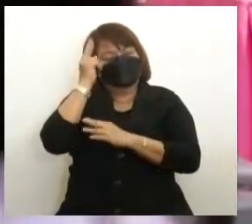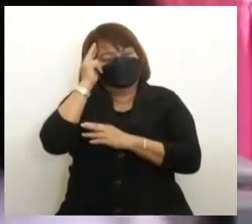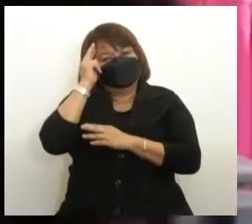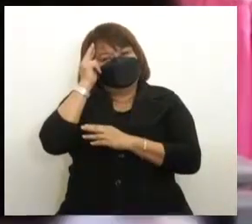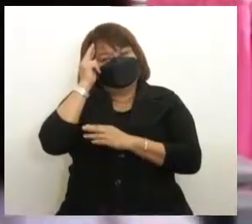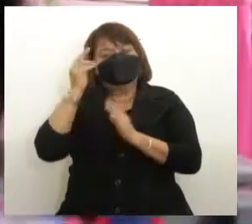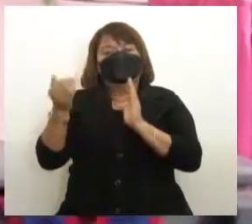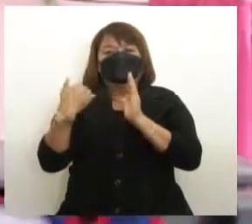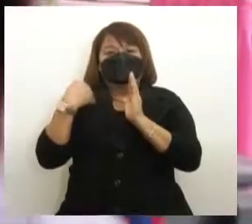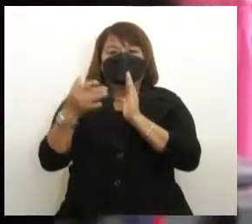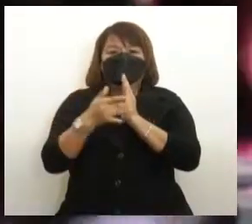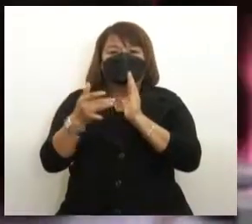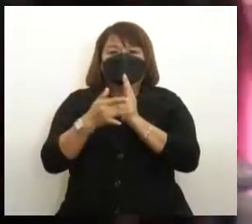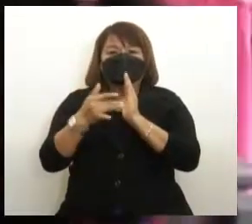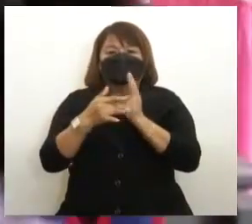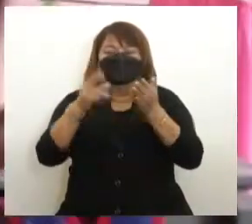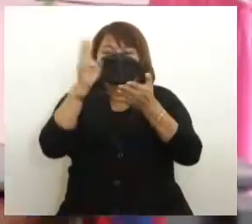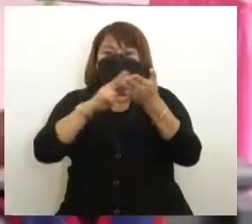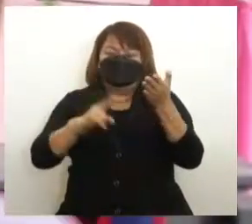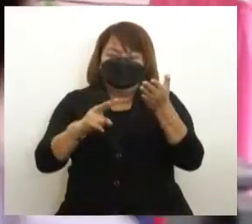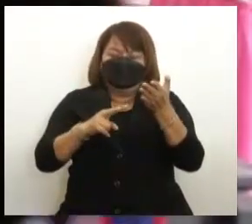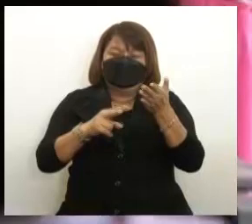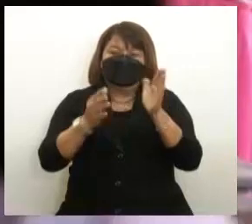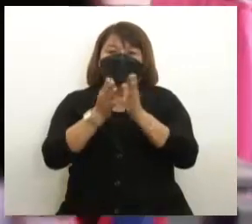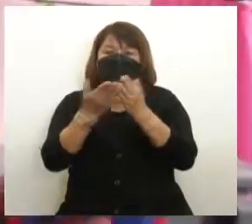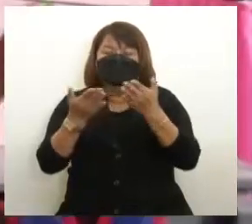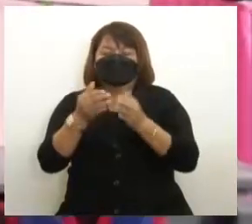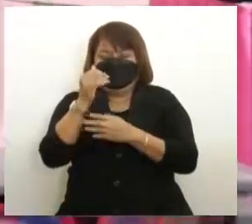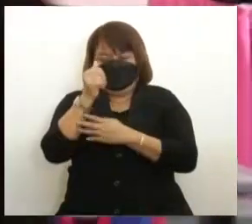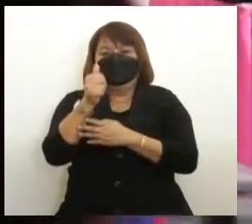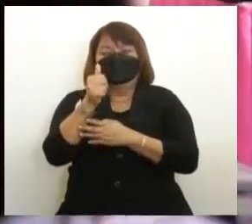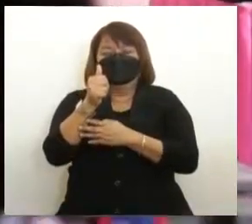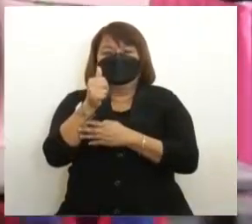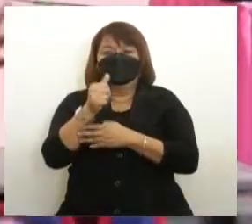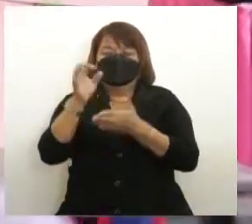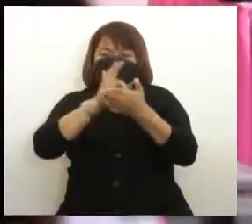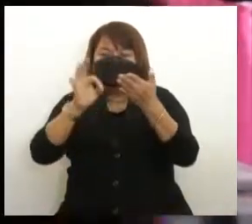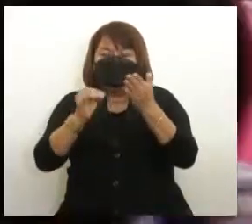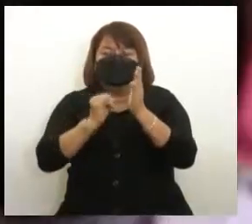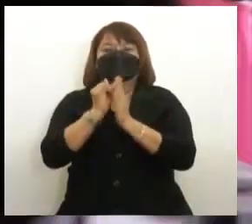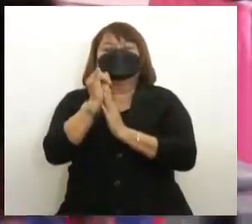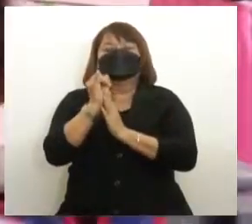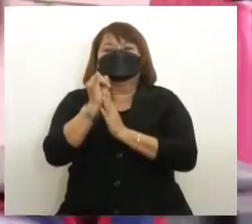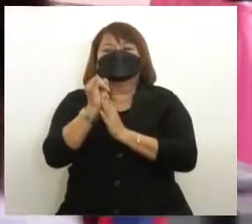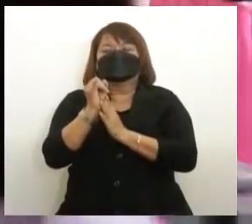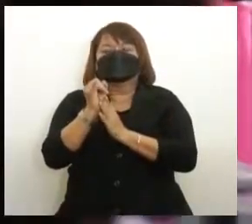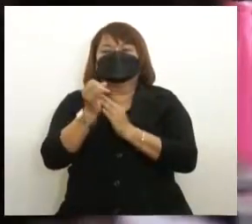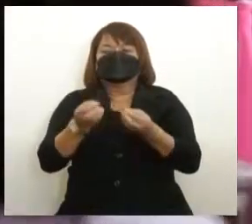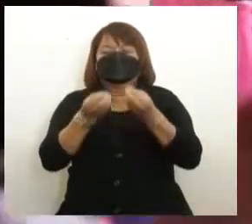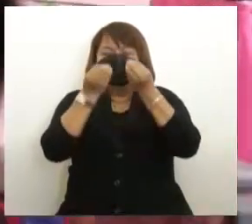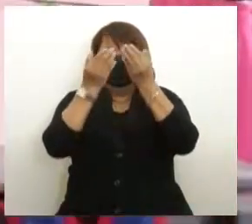ทักษะในการอ่านนะคะอ่านหนังสือได้คล่องและเขียนได้ถูกต้องซึ่งส่งผล